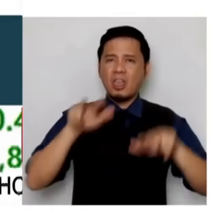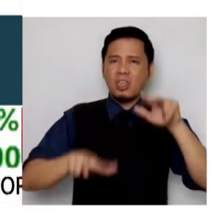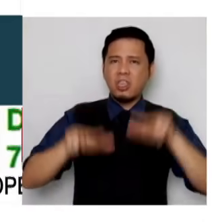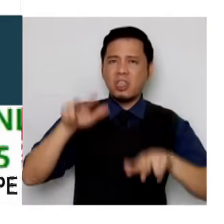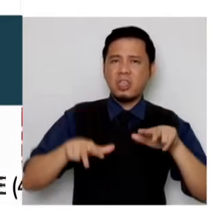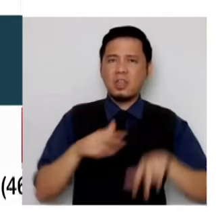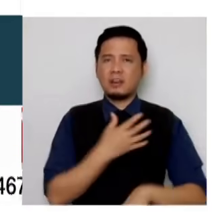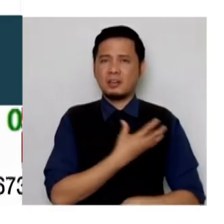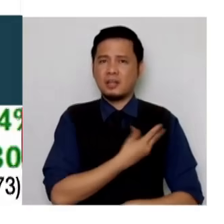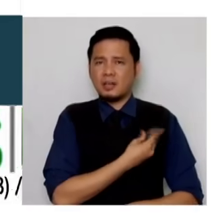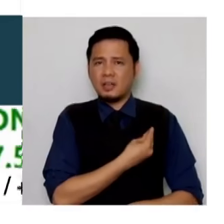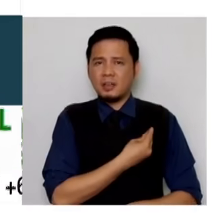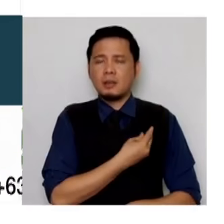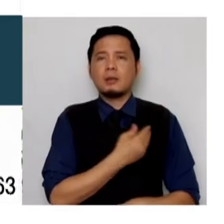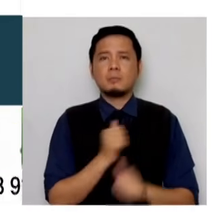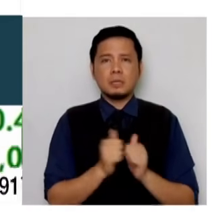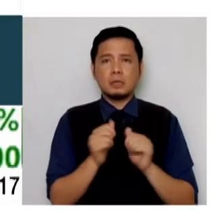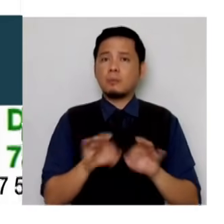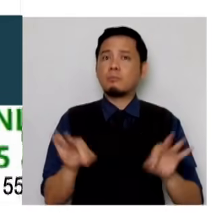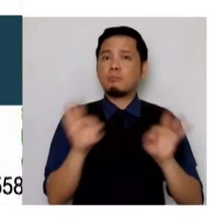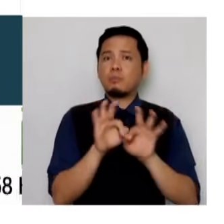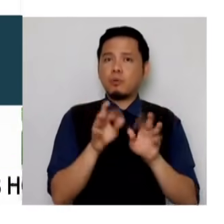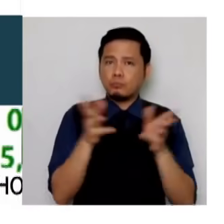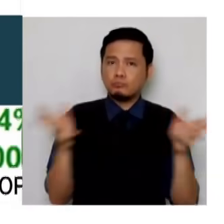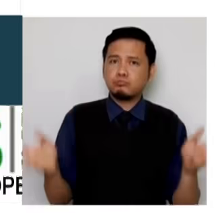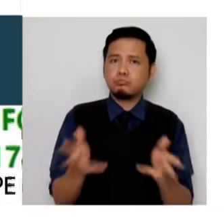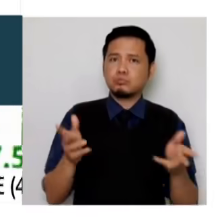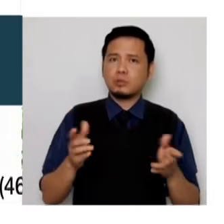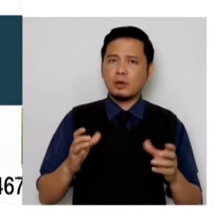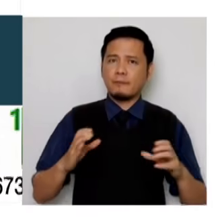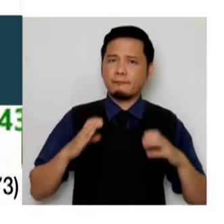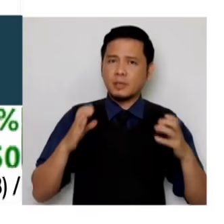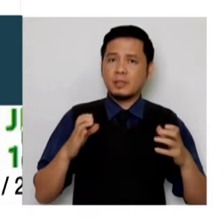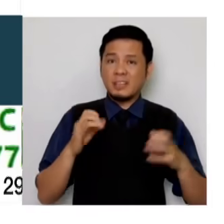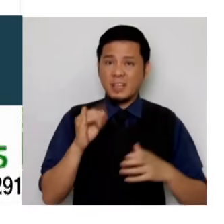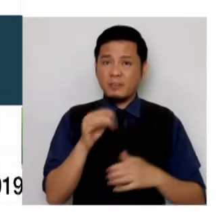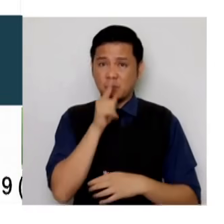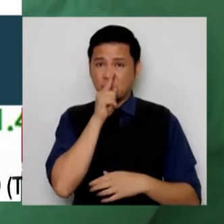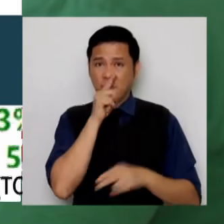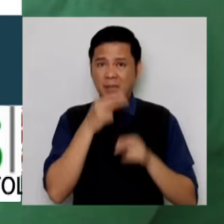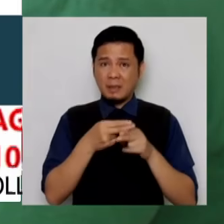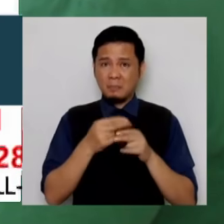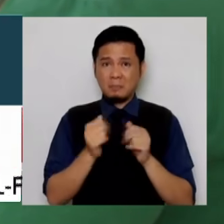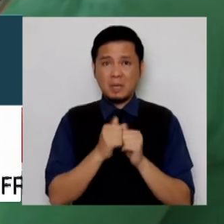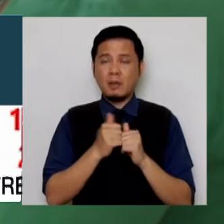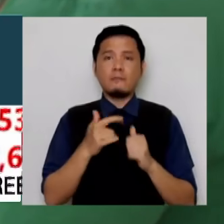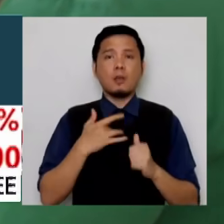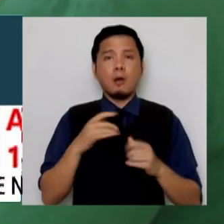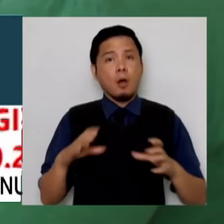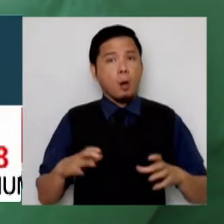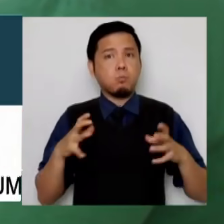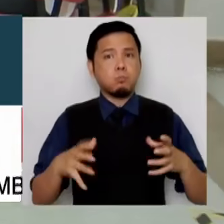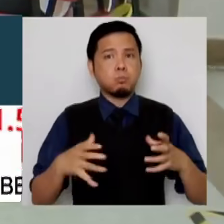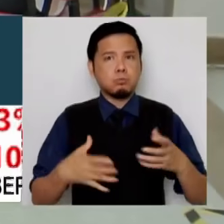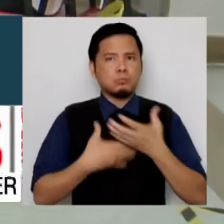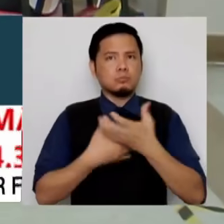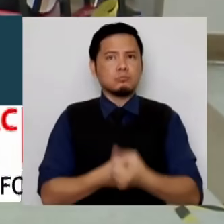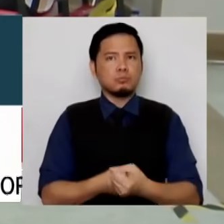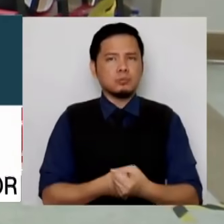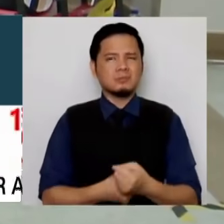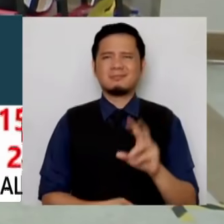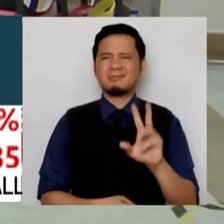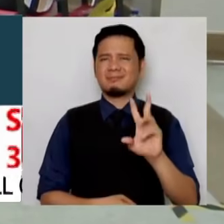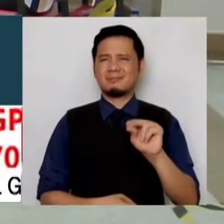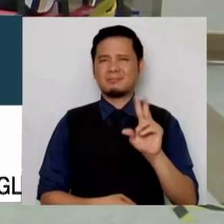build confidence. By not naming the vaccine, it will not build confidence. Lalo lang hindi